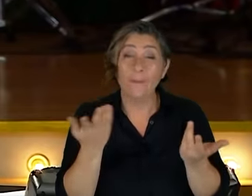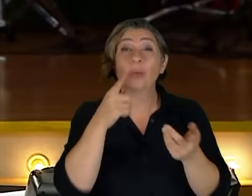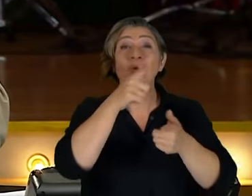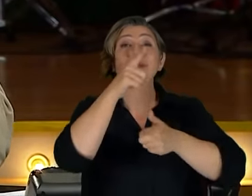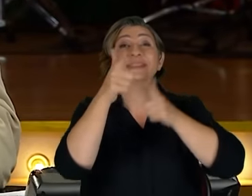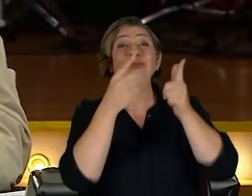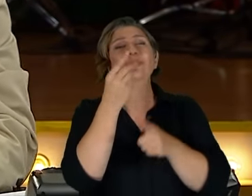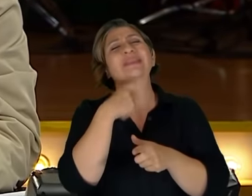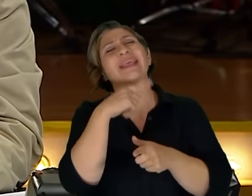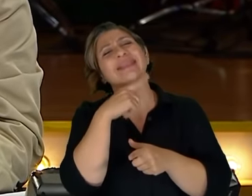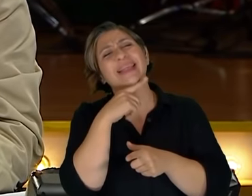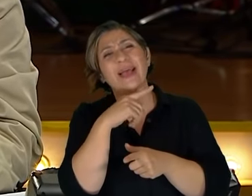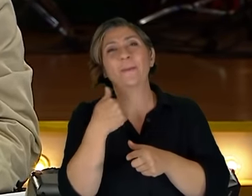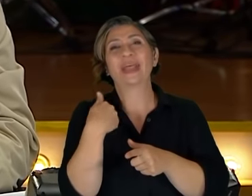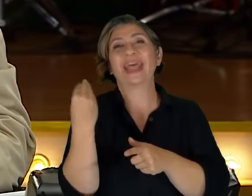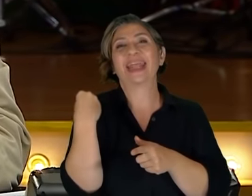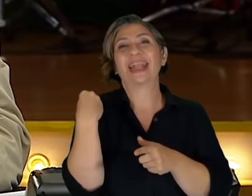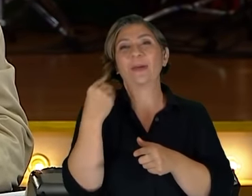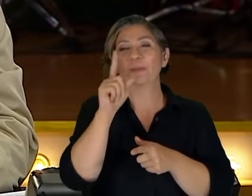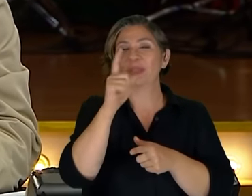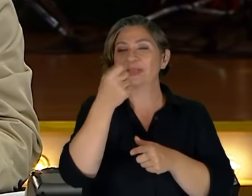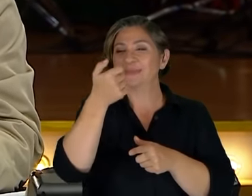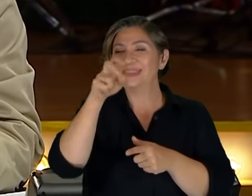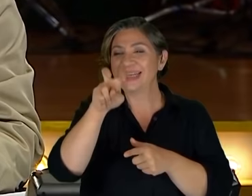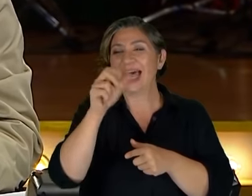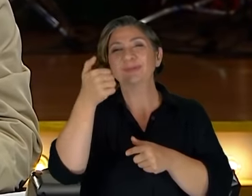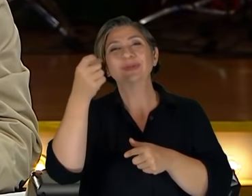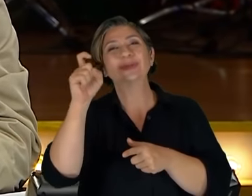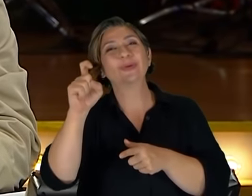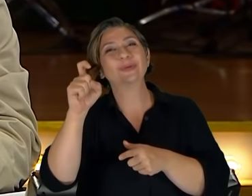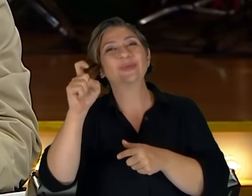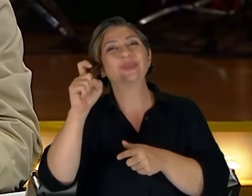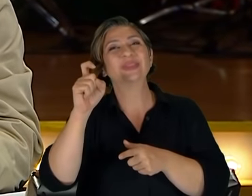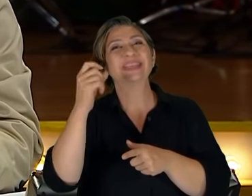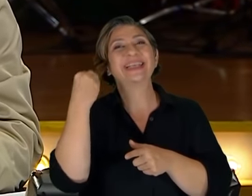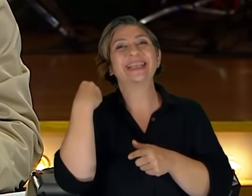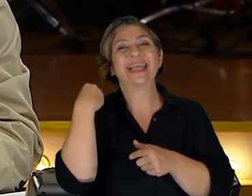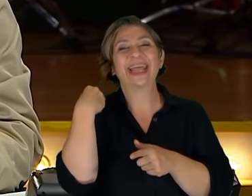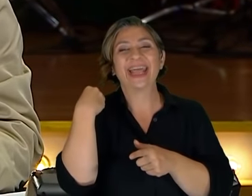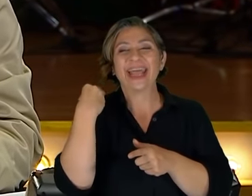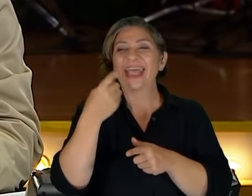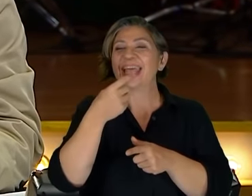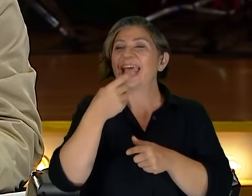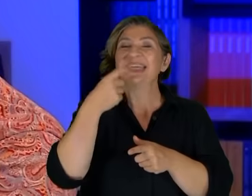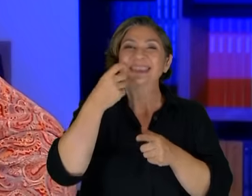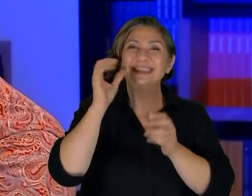o kadar tatlı ki bana yeni 68'ler, yeni 69'lar, yeni Woodstock'lar